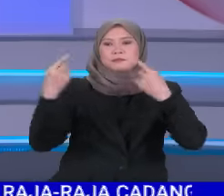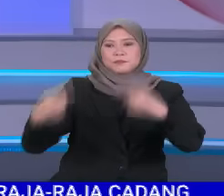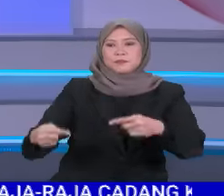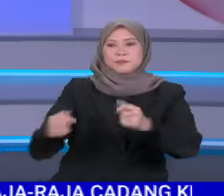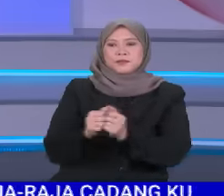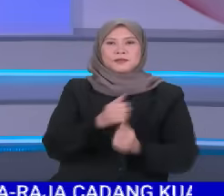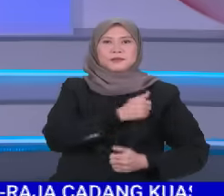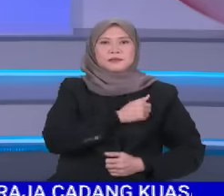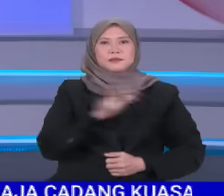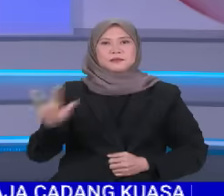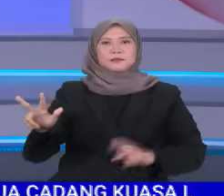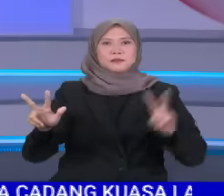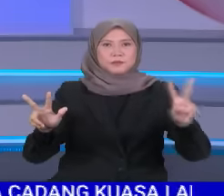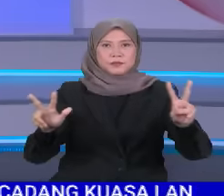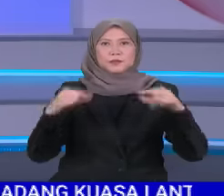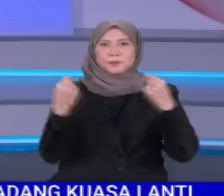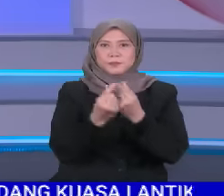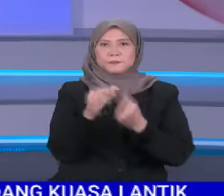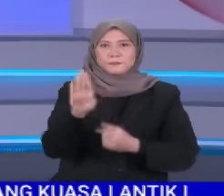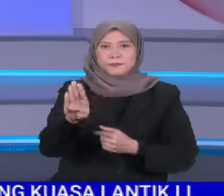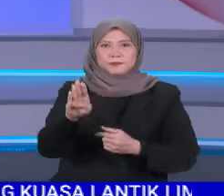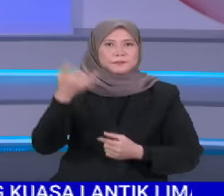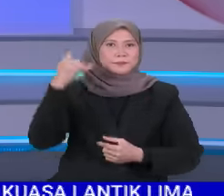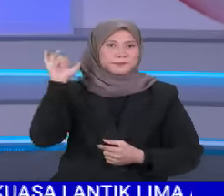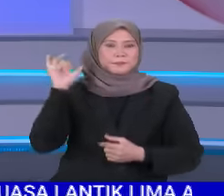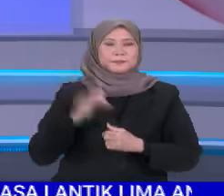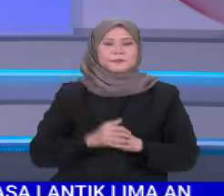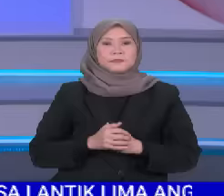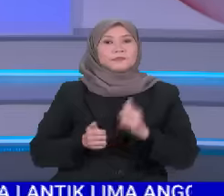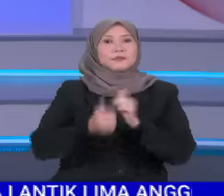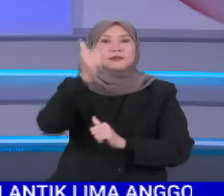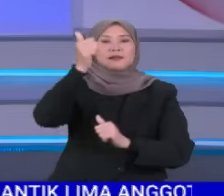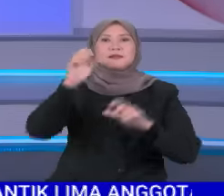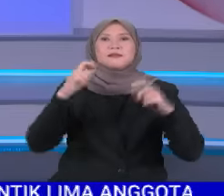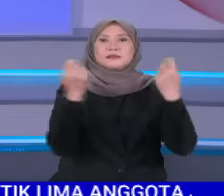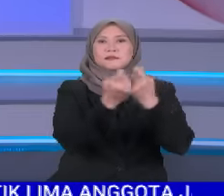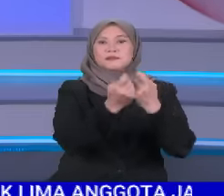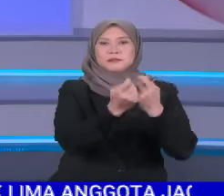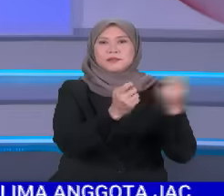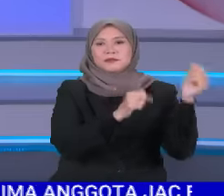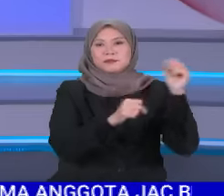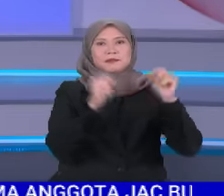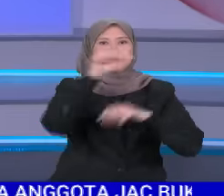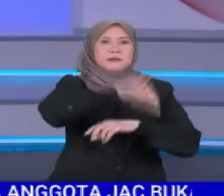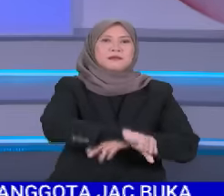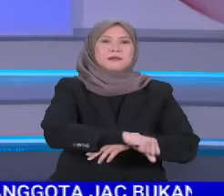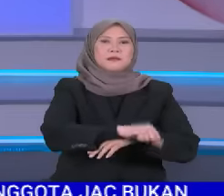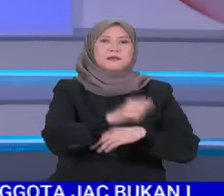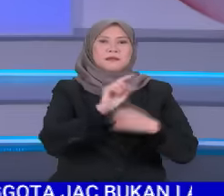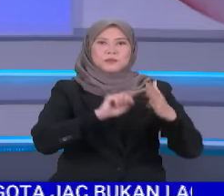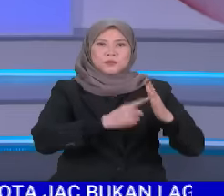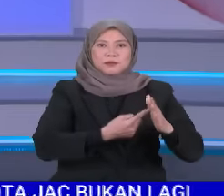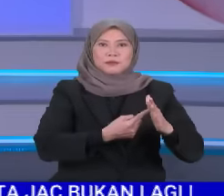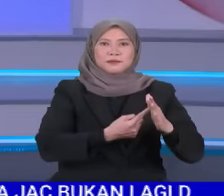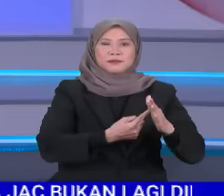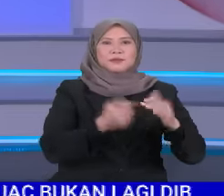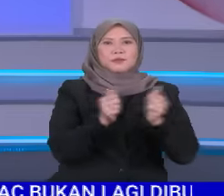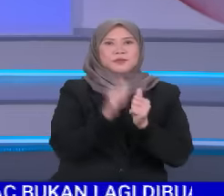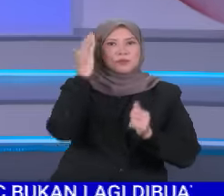Kanada 32 pada aksi kumpulan di semalam ini kemenangan pertama sekuat negara sepatu pas pada aksi pembukaan kepada